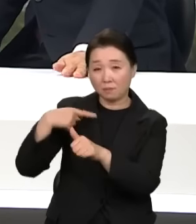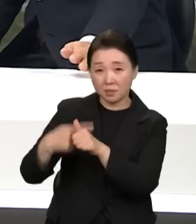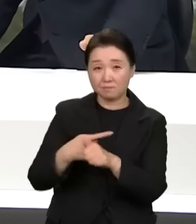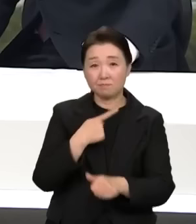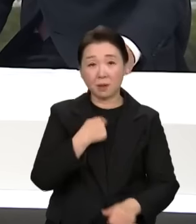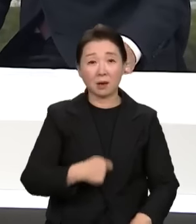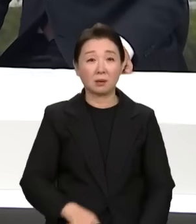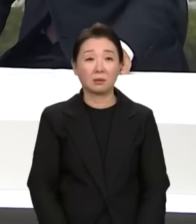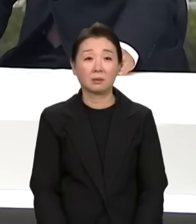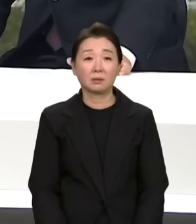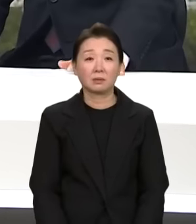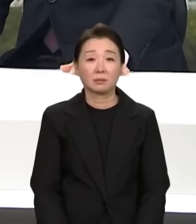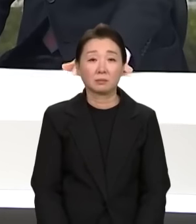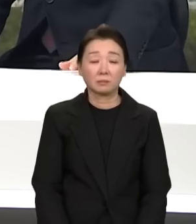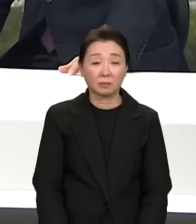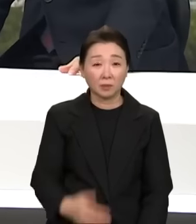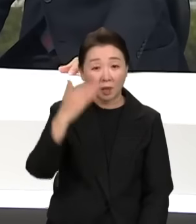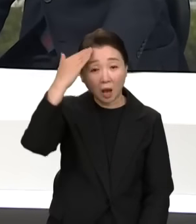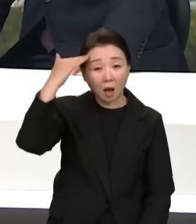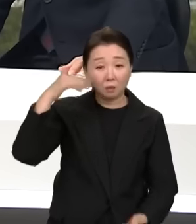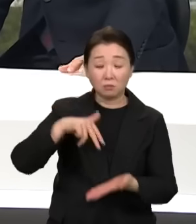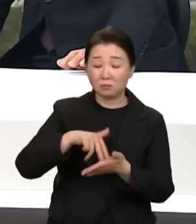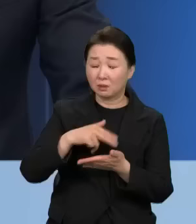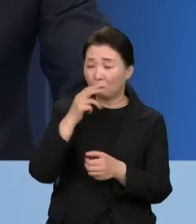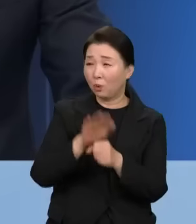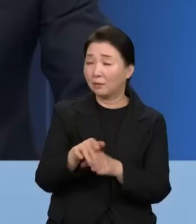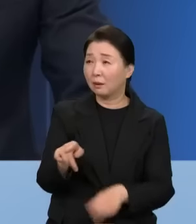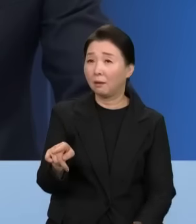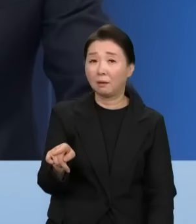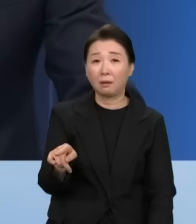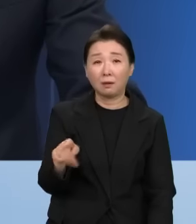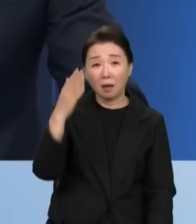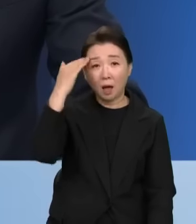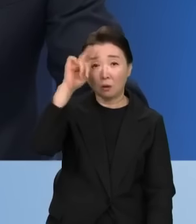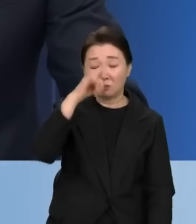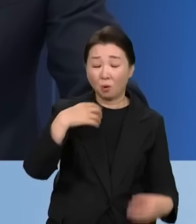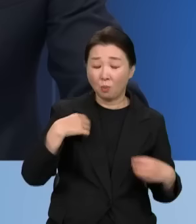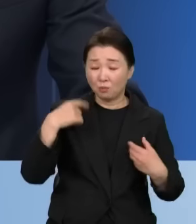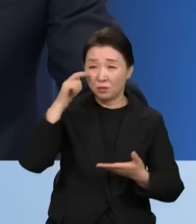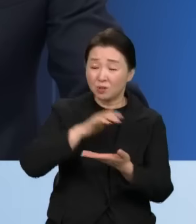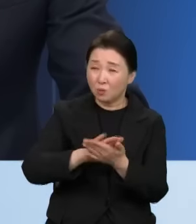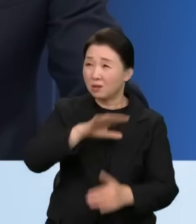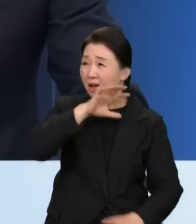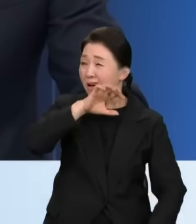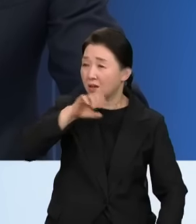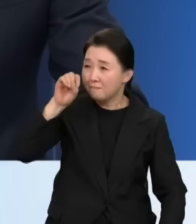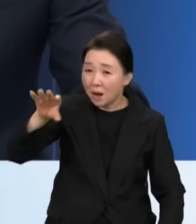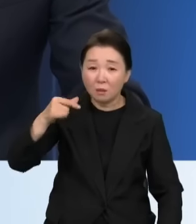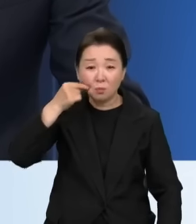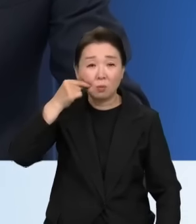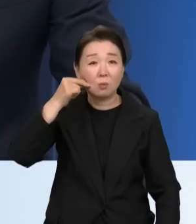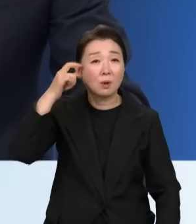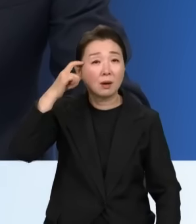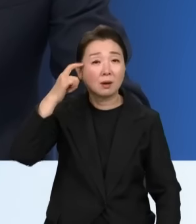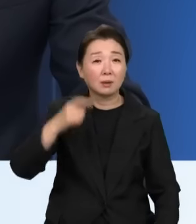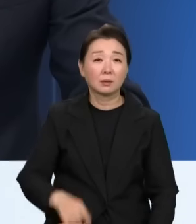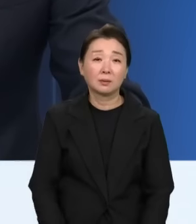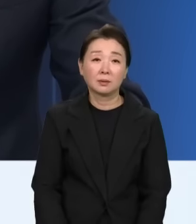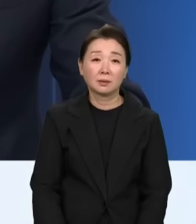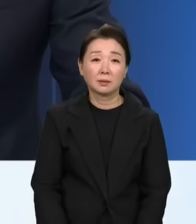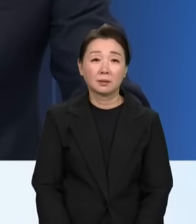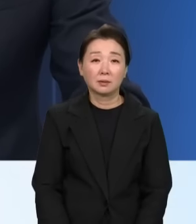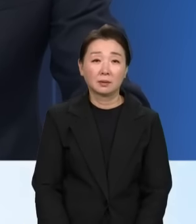있습니다. 그러니까 우리야말로 어이없는 상황인 건데 우리 정부가 속 시원하게 항의를 못하고 있는 상황 아닙니까? 그렇습니다. 말씀하신